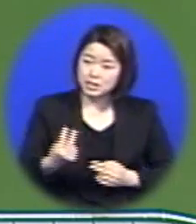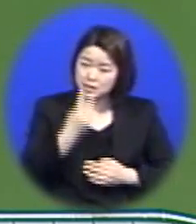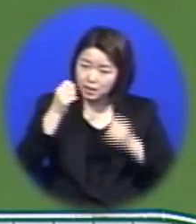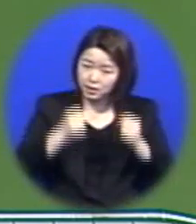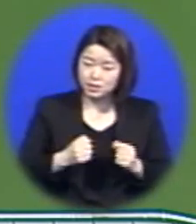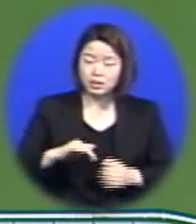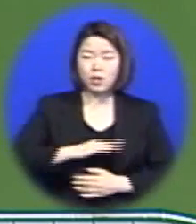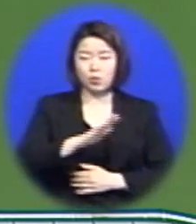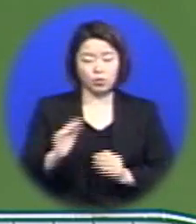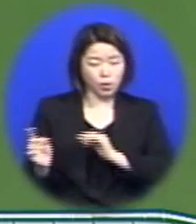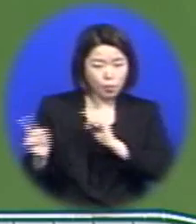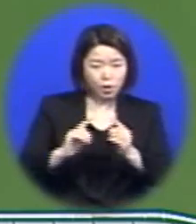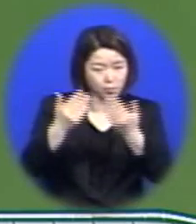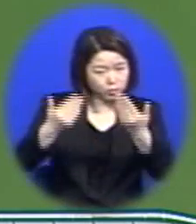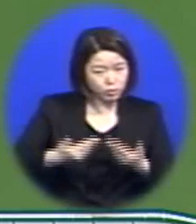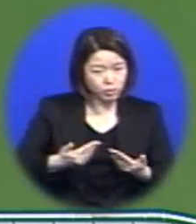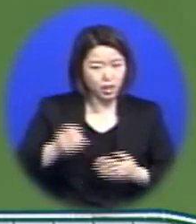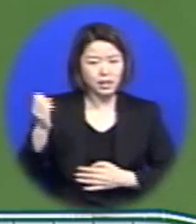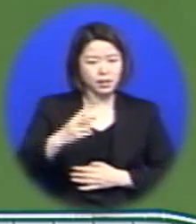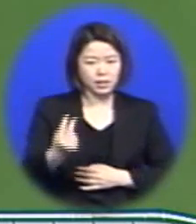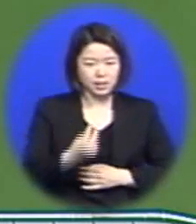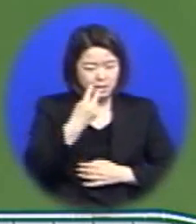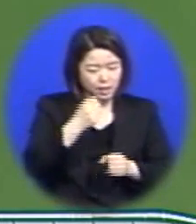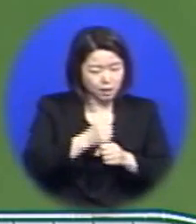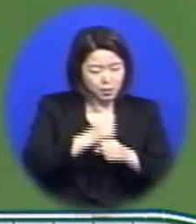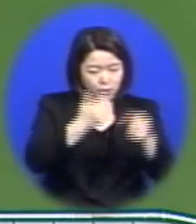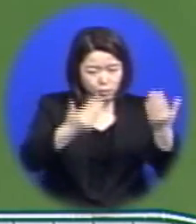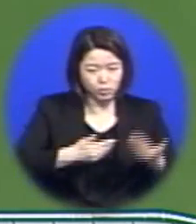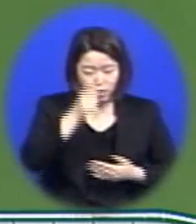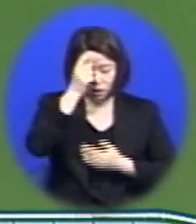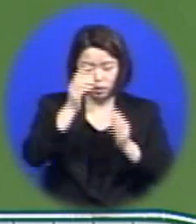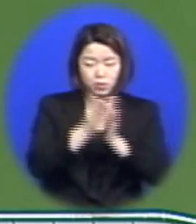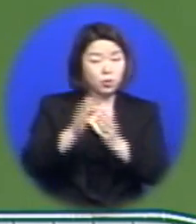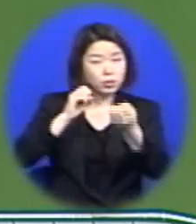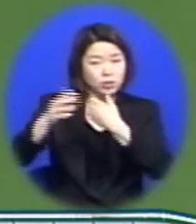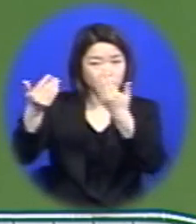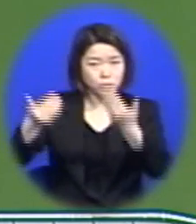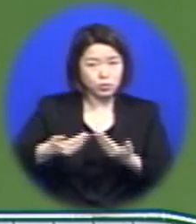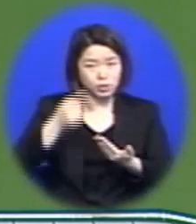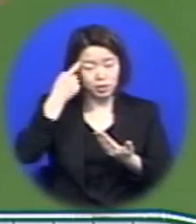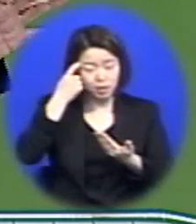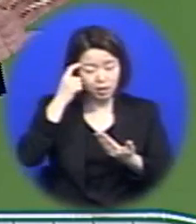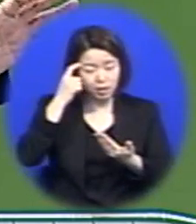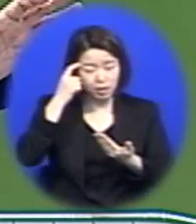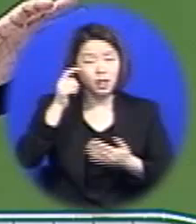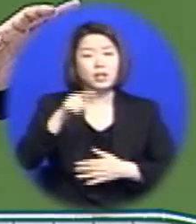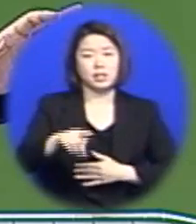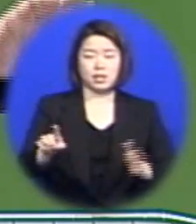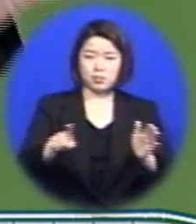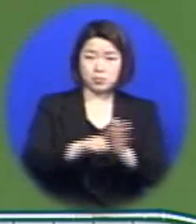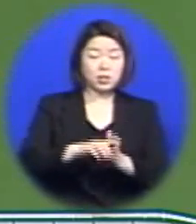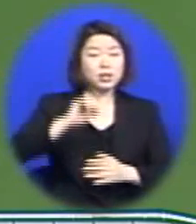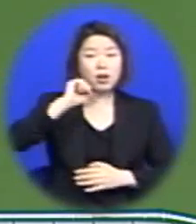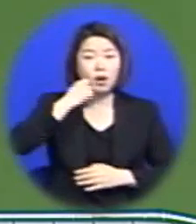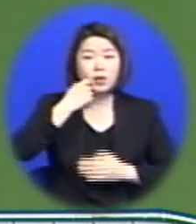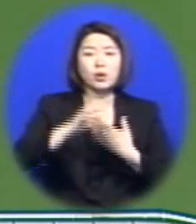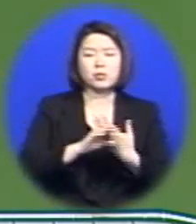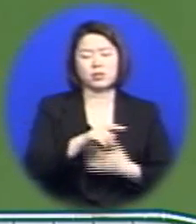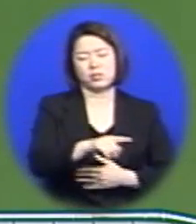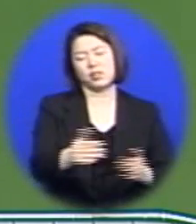회복시키실 다시 살려 주실까 우리 기도에 응답해 주실까 이게 믿어지지 않으면 그때